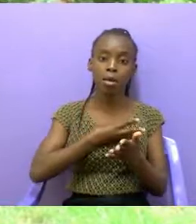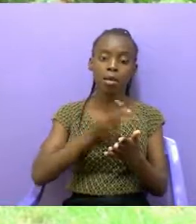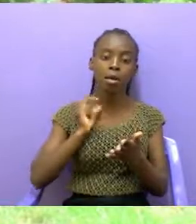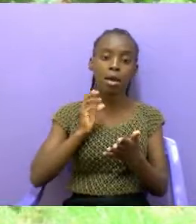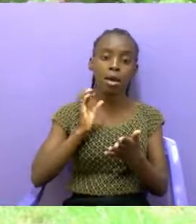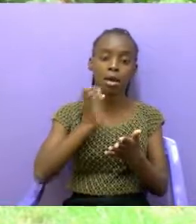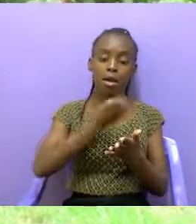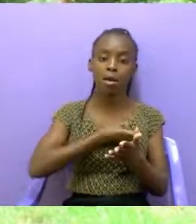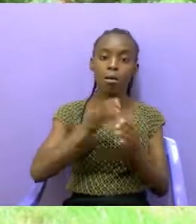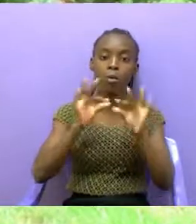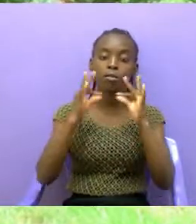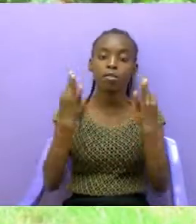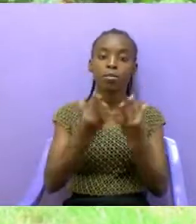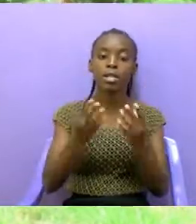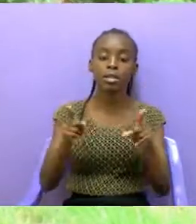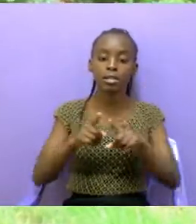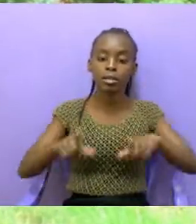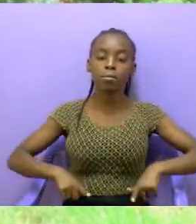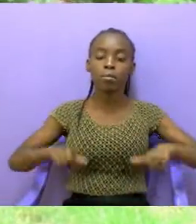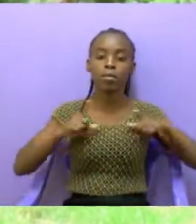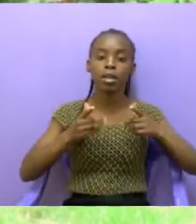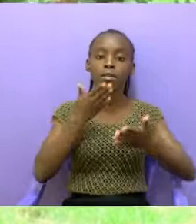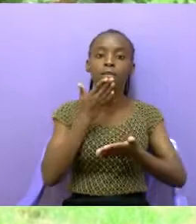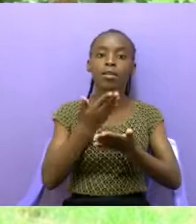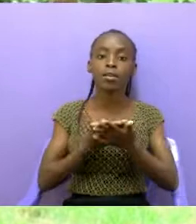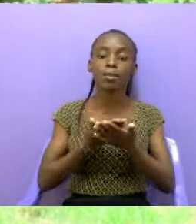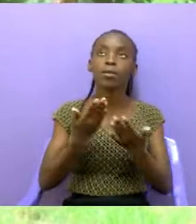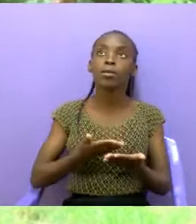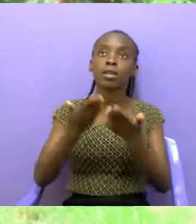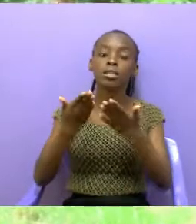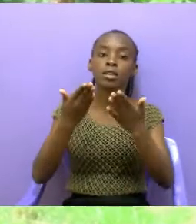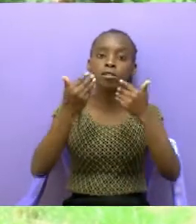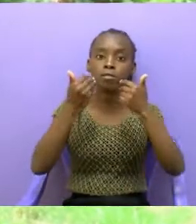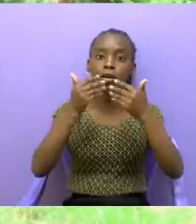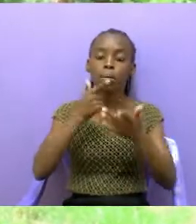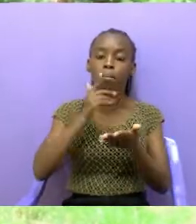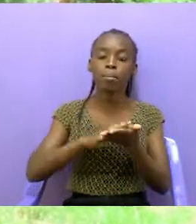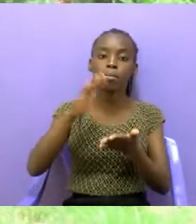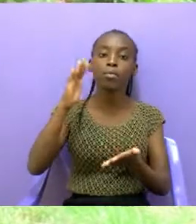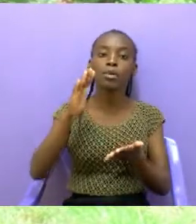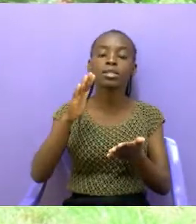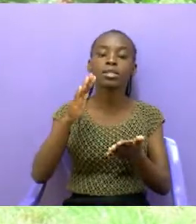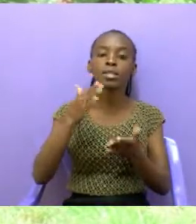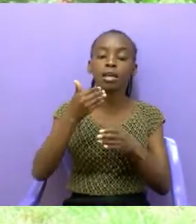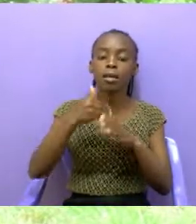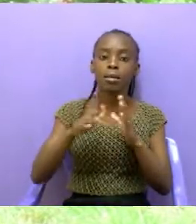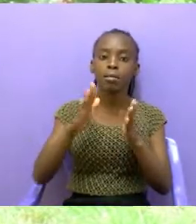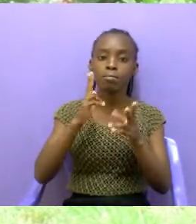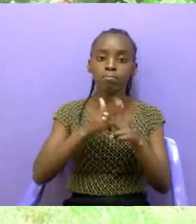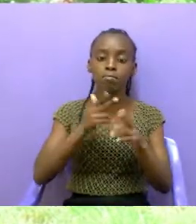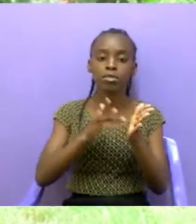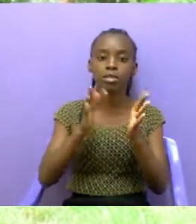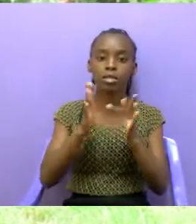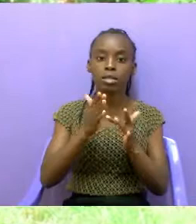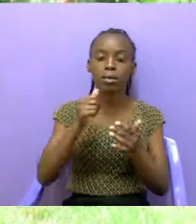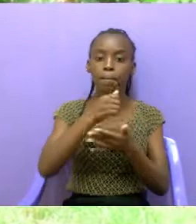Asante maana tuko na ujasiri na wewe. Pokea sifa, pokea na utukufu. Katika jina la Yesu tunaomba na pia tunashukuru, na